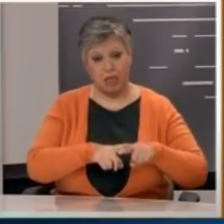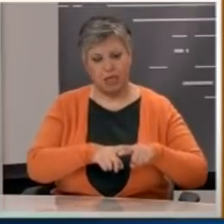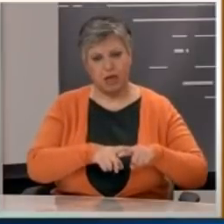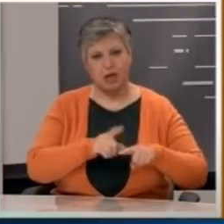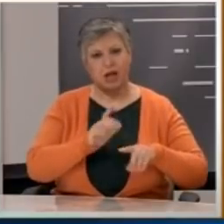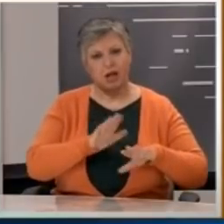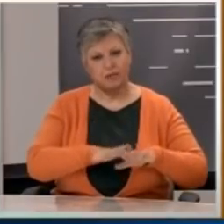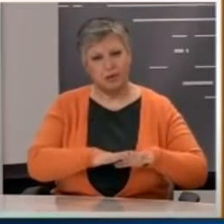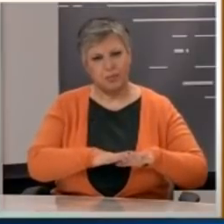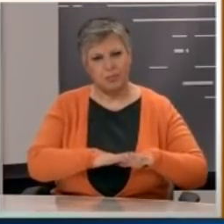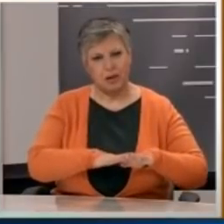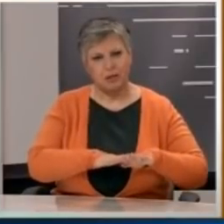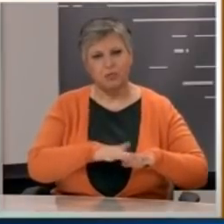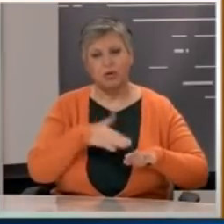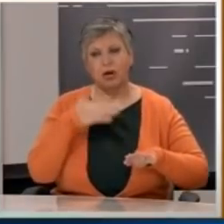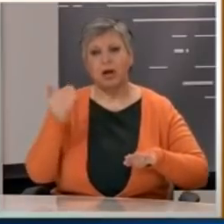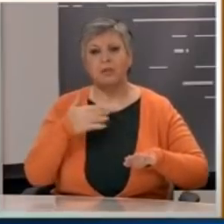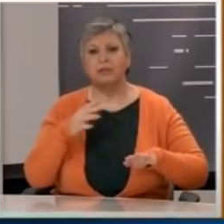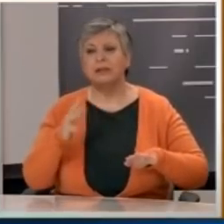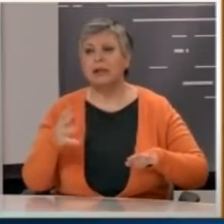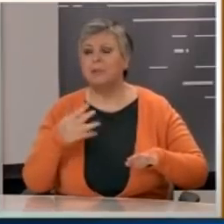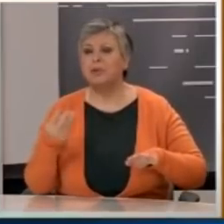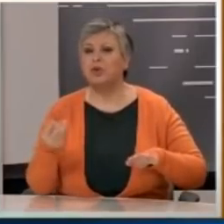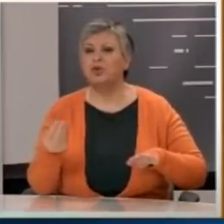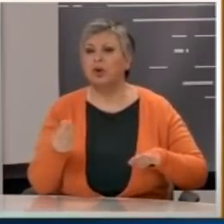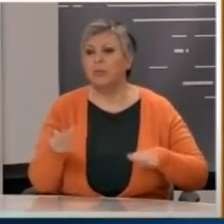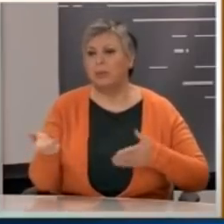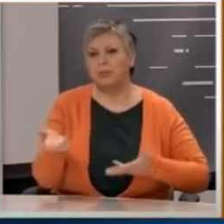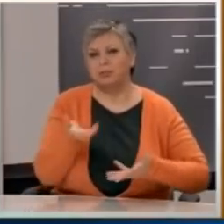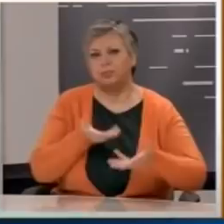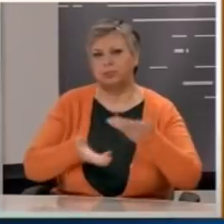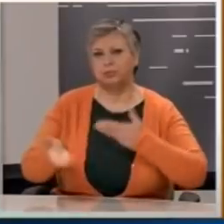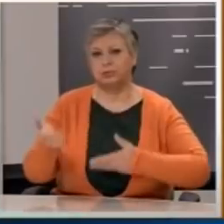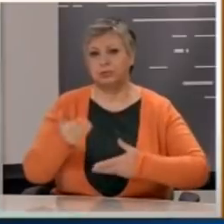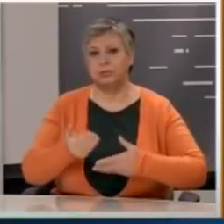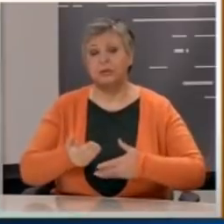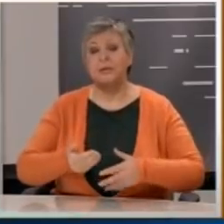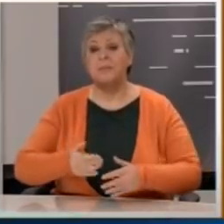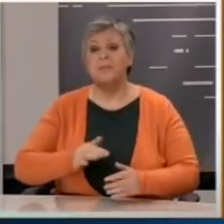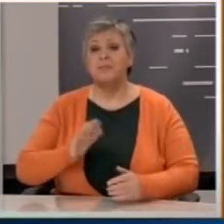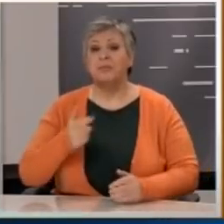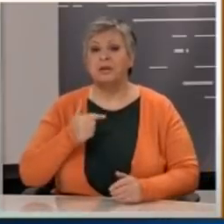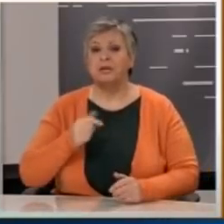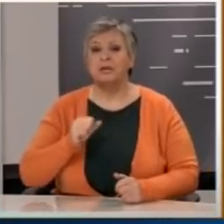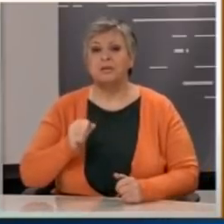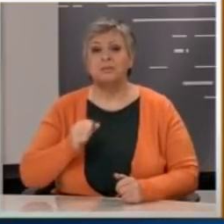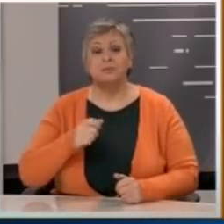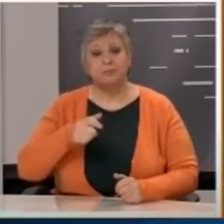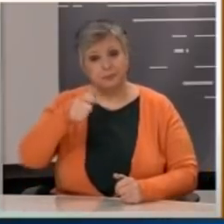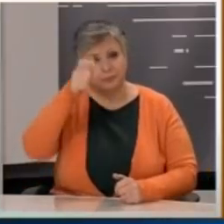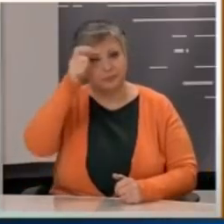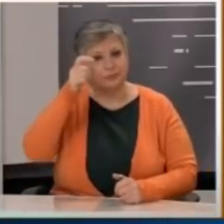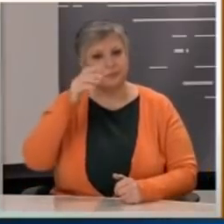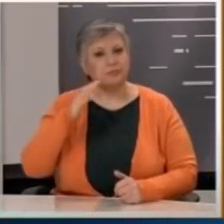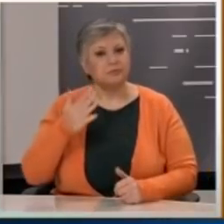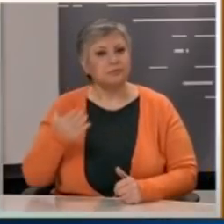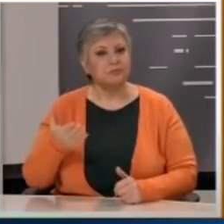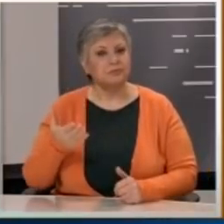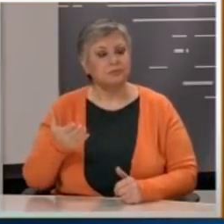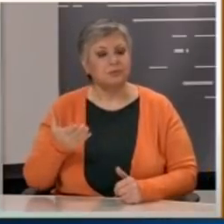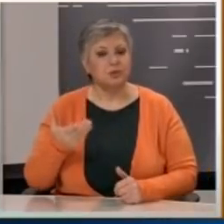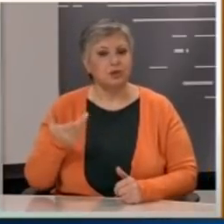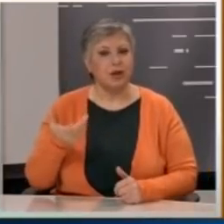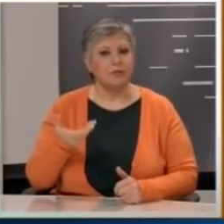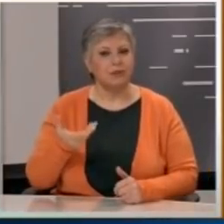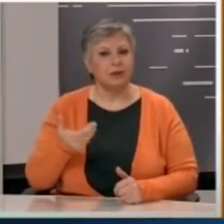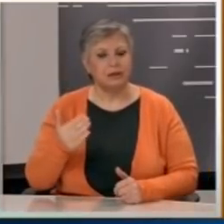Και ξέρετε τι φοβάμαι? Λέμε μήπως η Τουρκία ζητήσει ανταλλαγή. Φοβάμαι μήπως κυλήσει